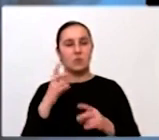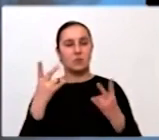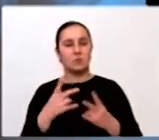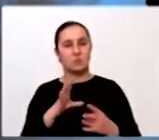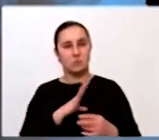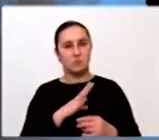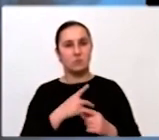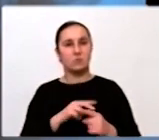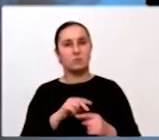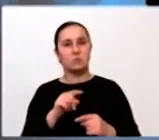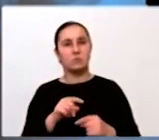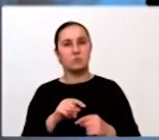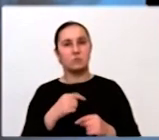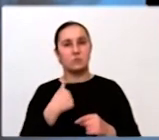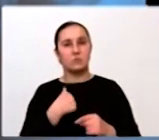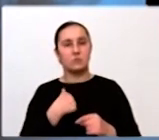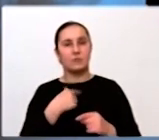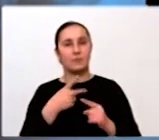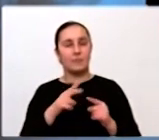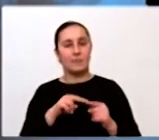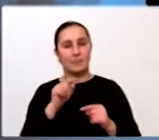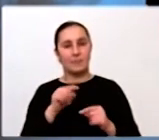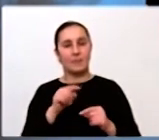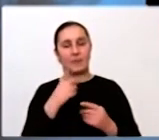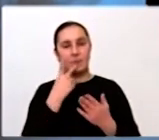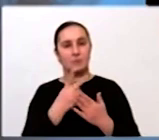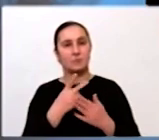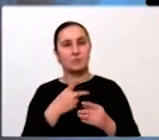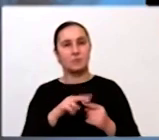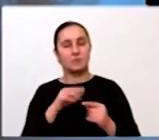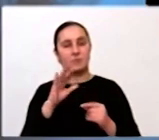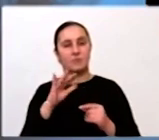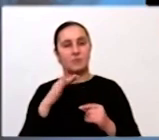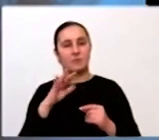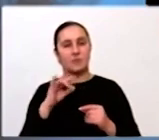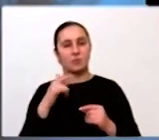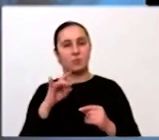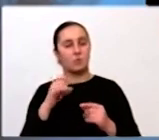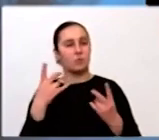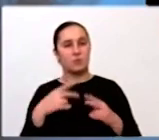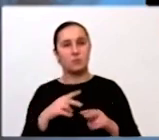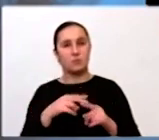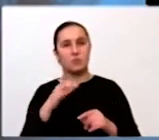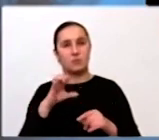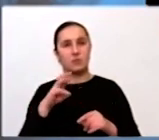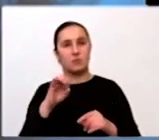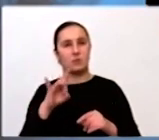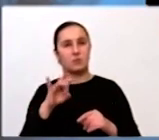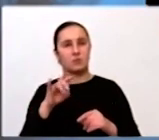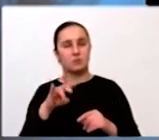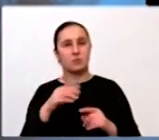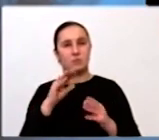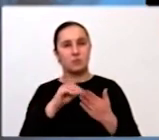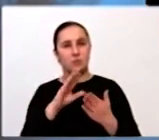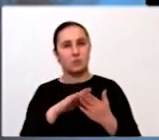edi. Demak bizga bunday ko'rinishdagi figura kerak emas. Biz starni belgilashimiz kerak